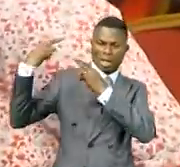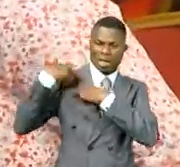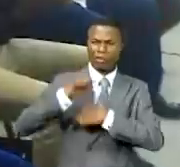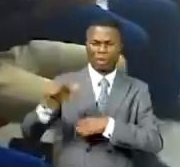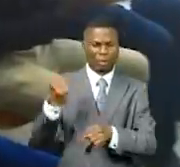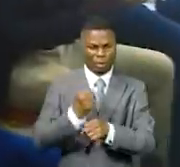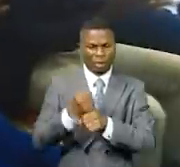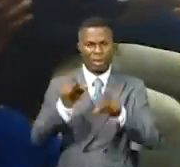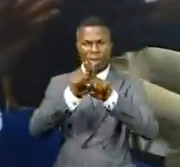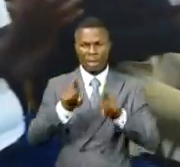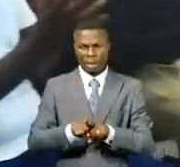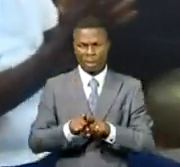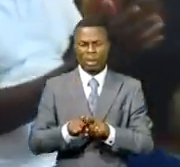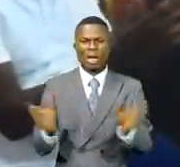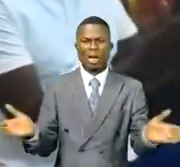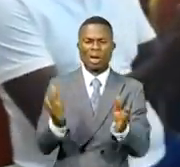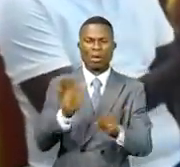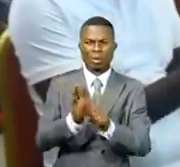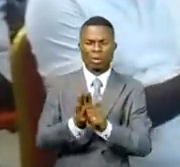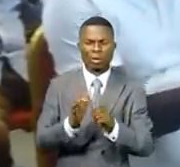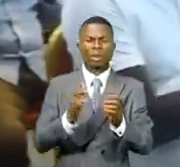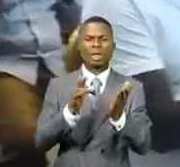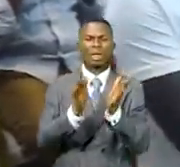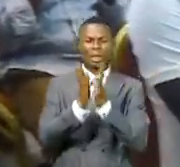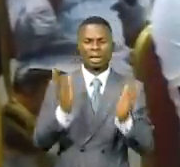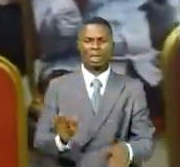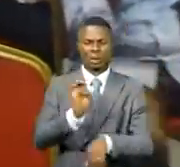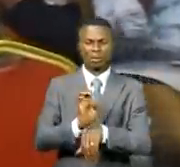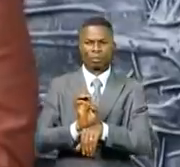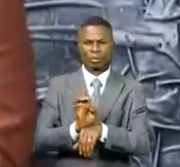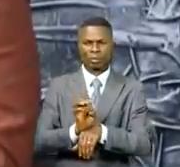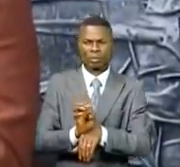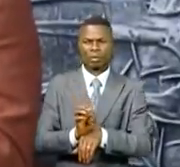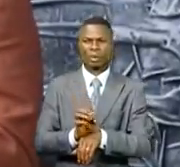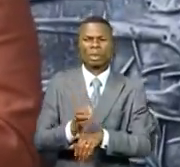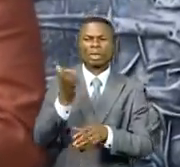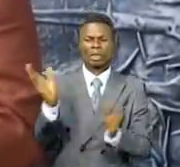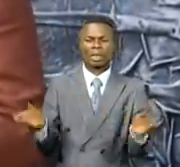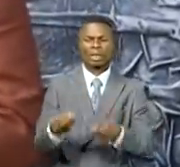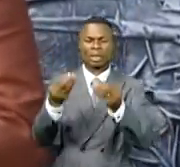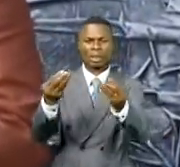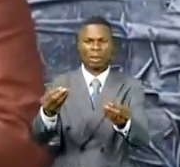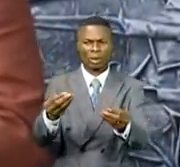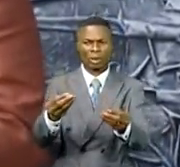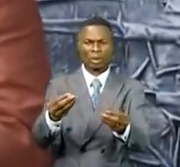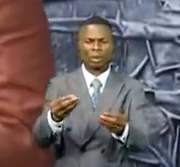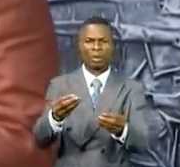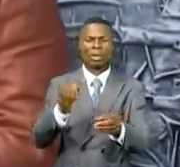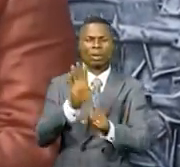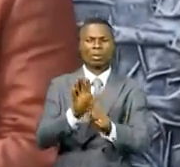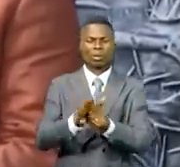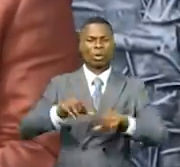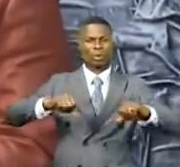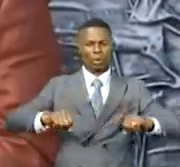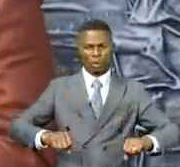opération, mais aussi et surtout les fidèles de l'église de la restauration Bethesda. Il leur a remis un important lot de